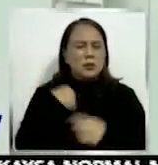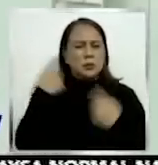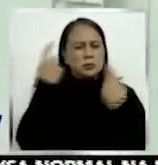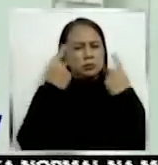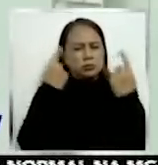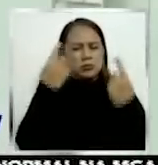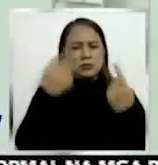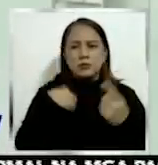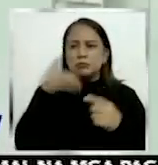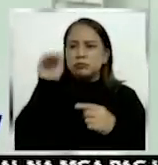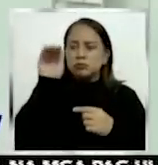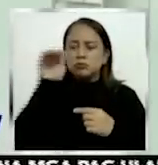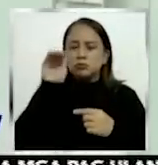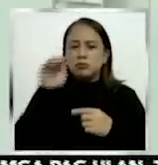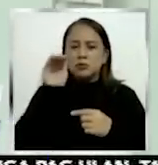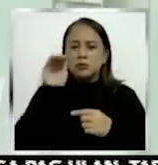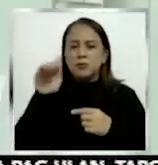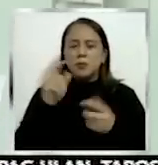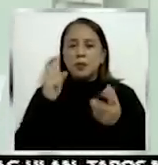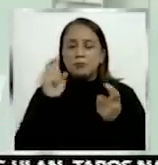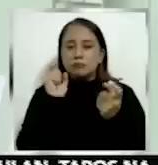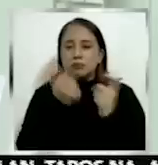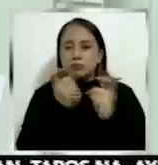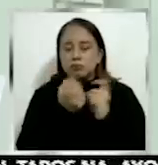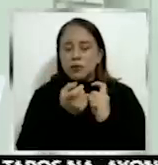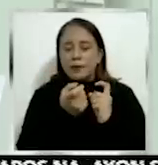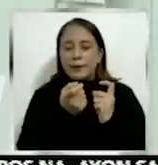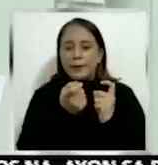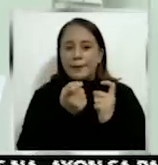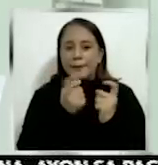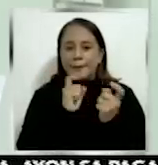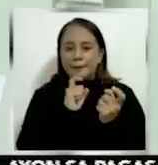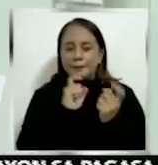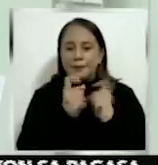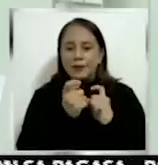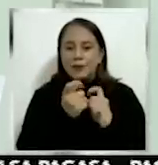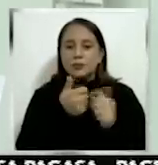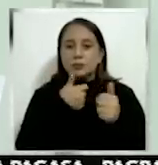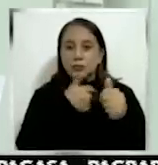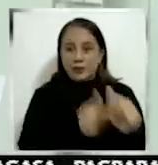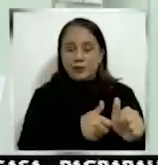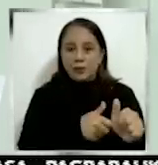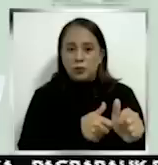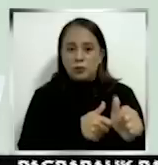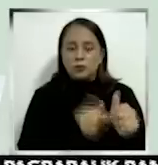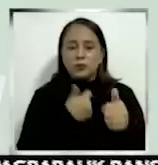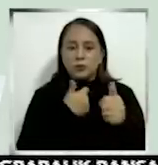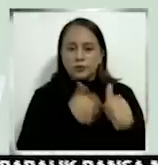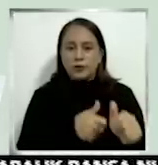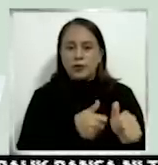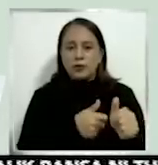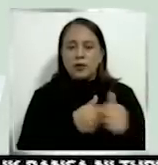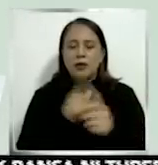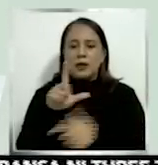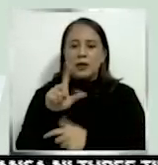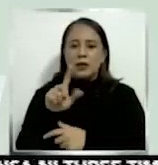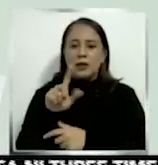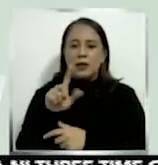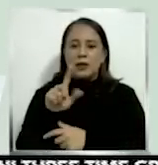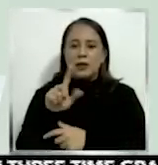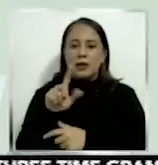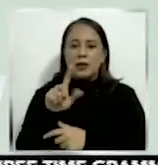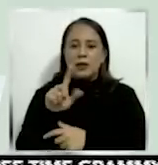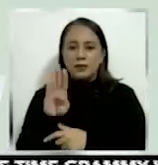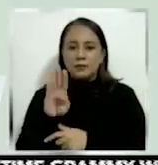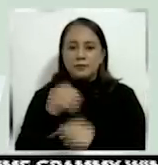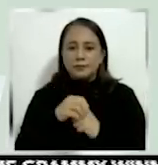namin na i-revise siya, reviewin, sinunod na o susundin na ng LTFRB. May paparating na namin talaga yung